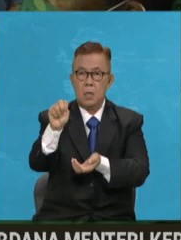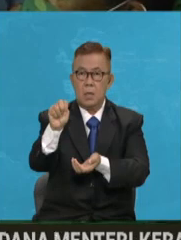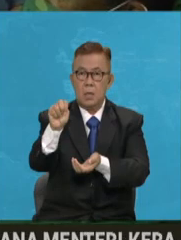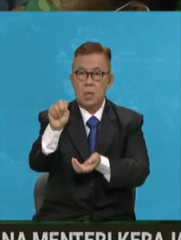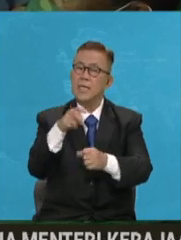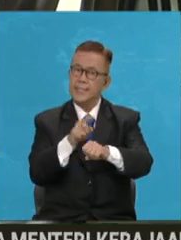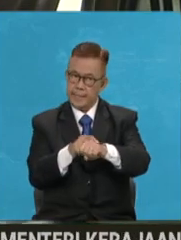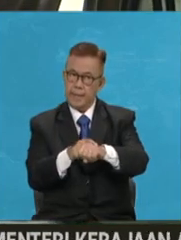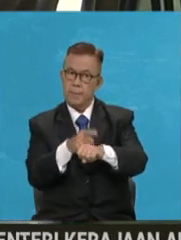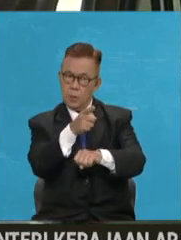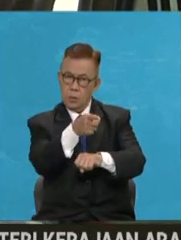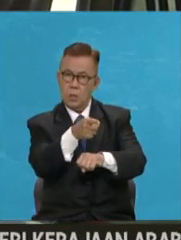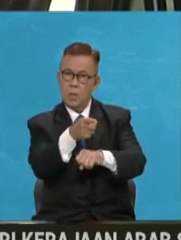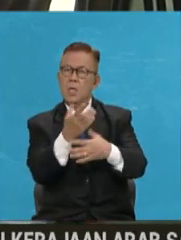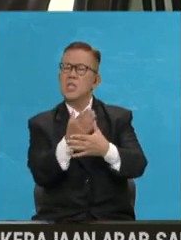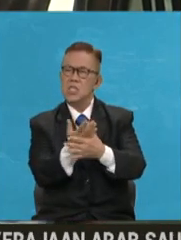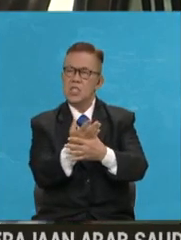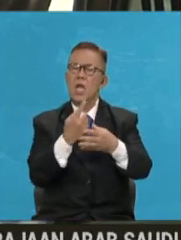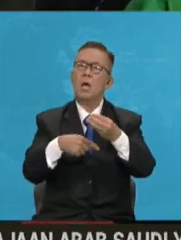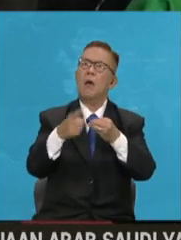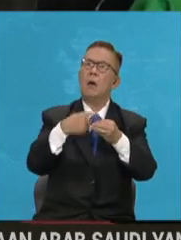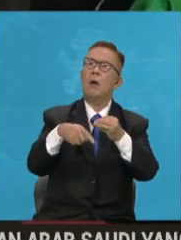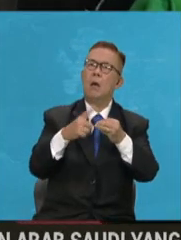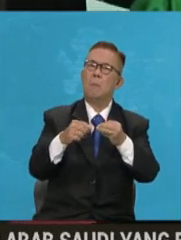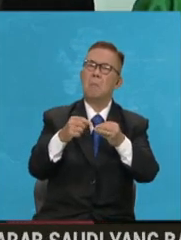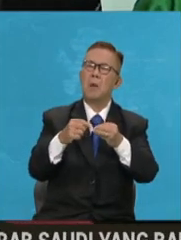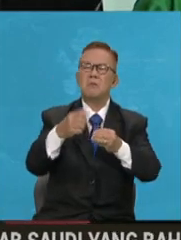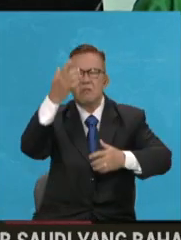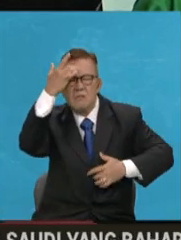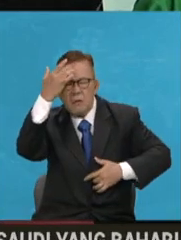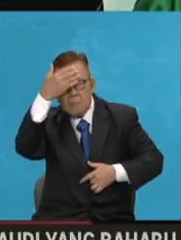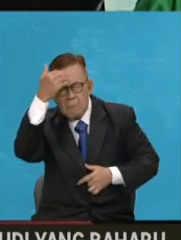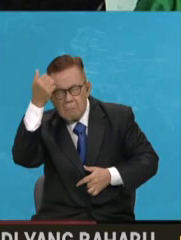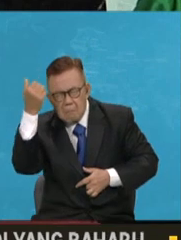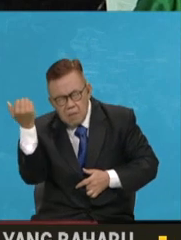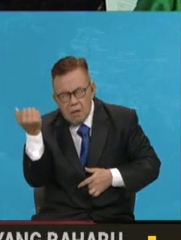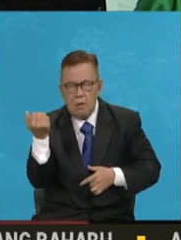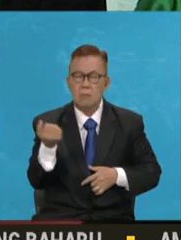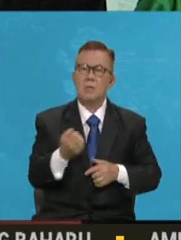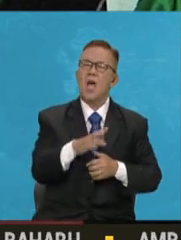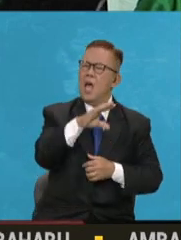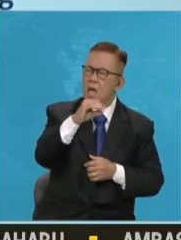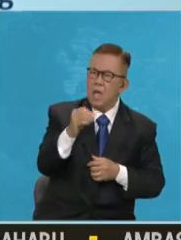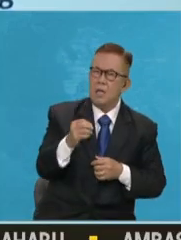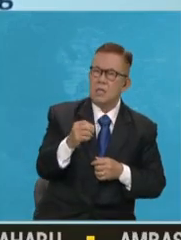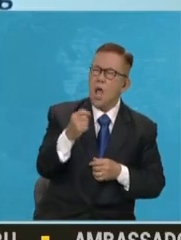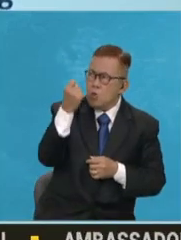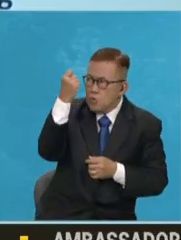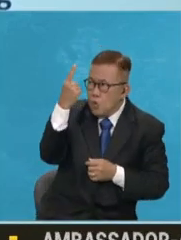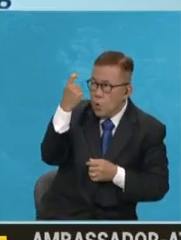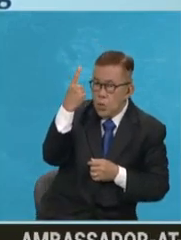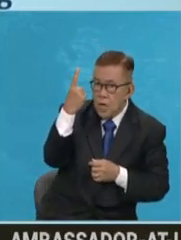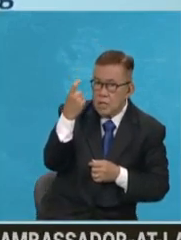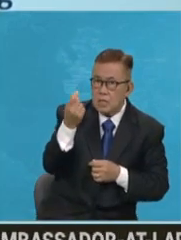sesi pendidikan antara lain menjelaskan penyakit demensia sering disalah artikan dan kesadaran mengenainya